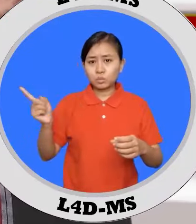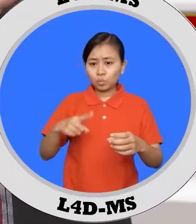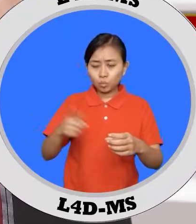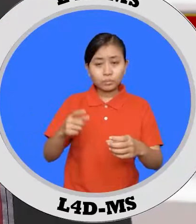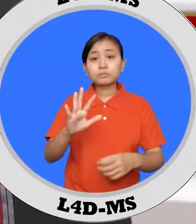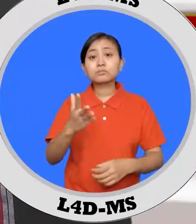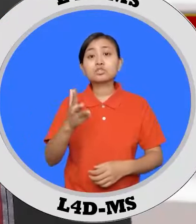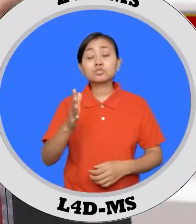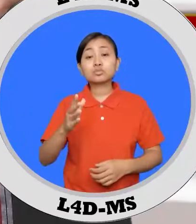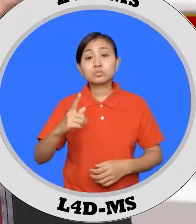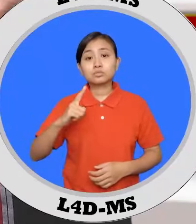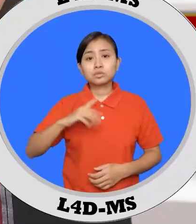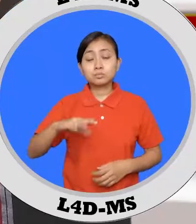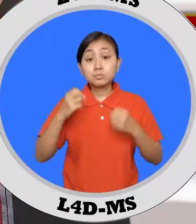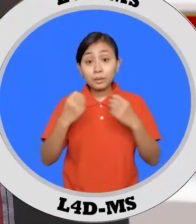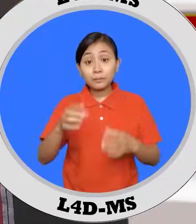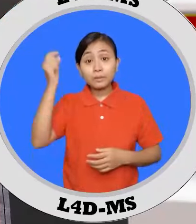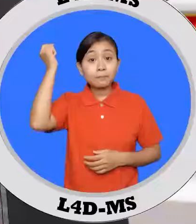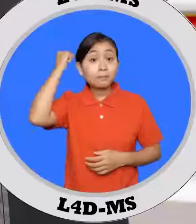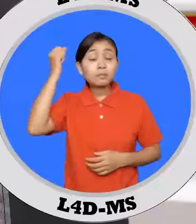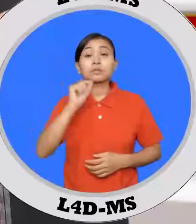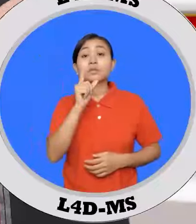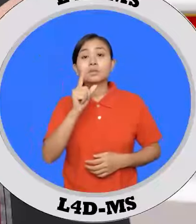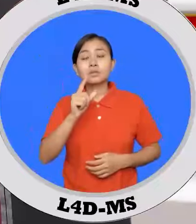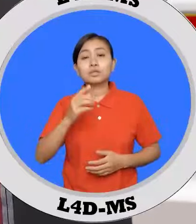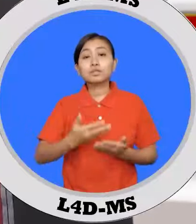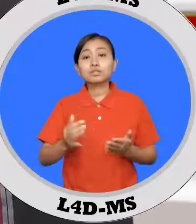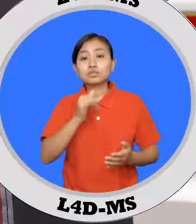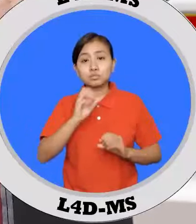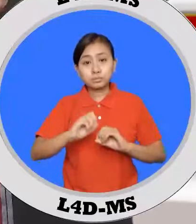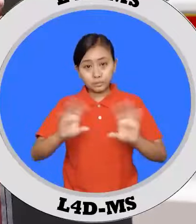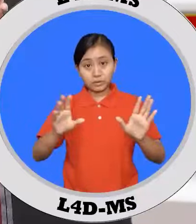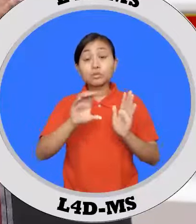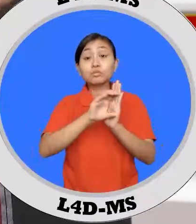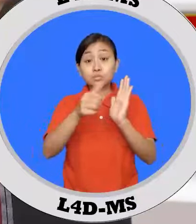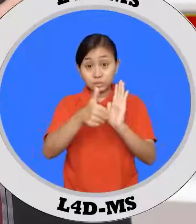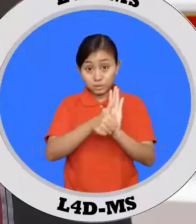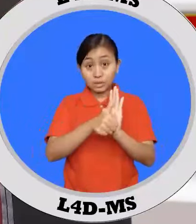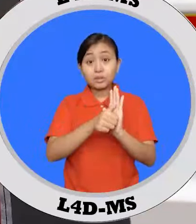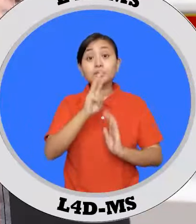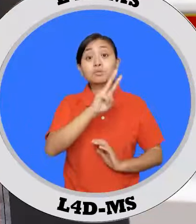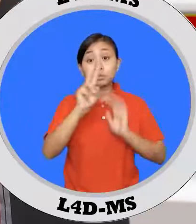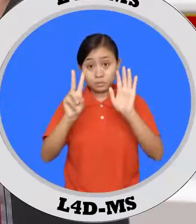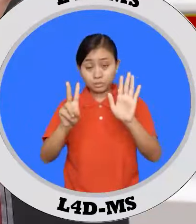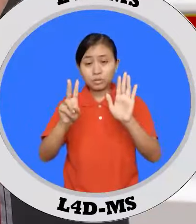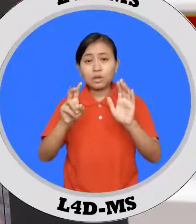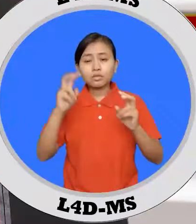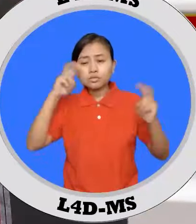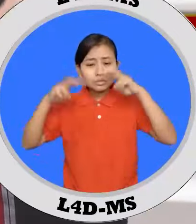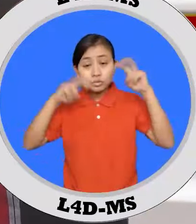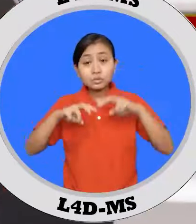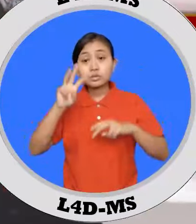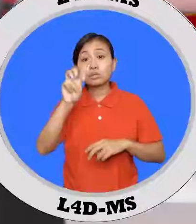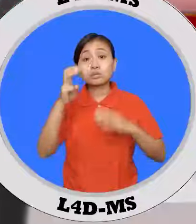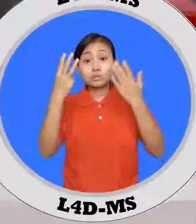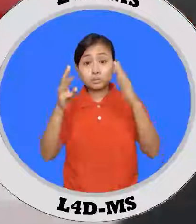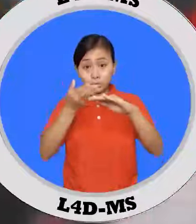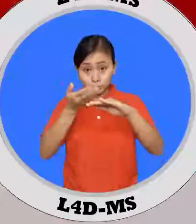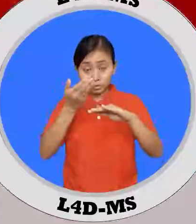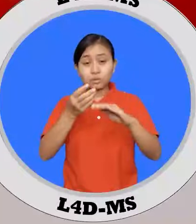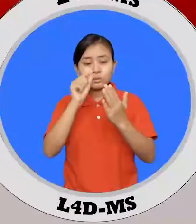ကတော့သခိုင်းတိုင်းမော်လိုက်မြို့မှာစစ်ကောင်စီကစစ်မှုထမ်းဖို့အတွက်လူငယ်တွေကိုဘော်ရာဆွဲတာမရှိဘူးဆိုပြီးတော့ရေးသားဖြန့်ချိ